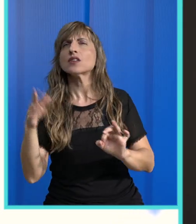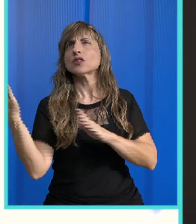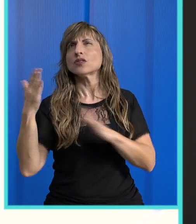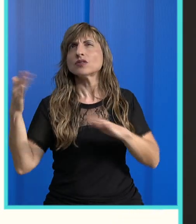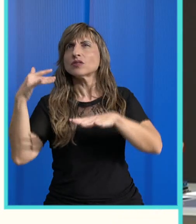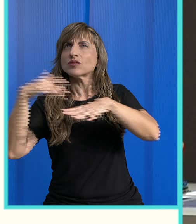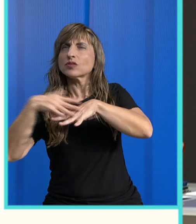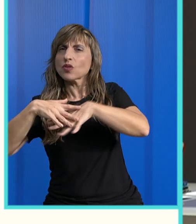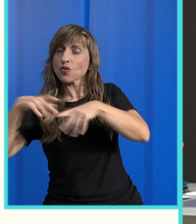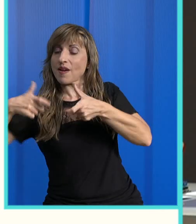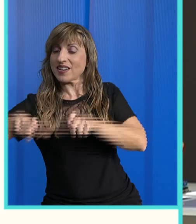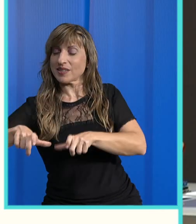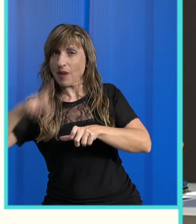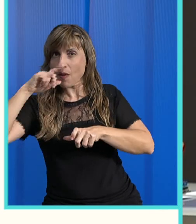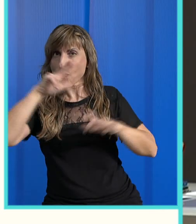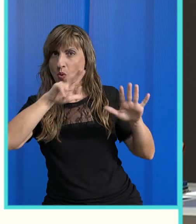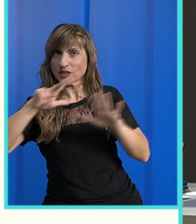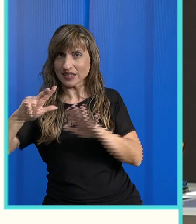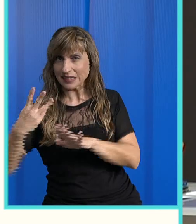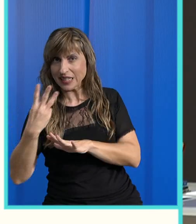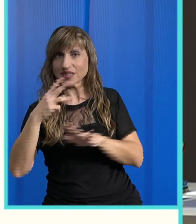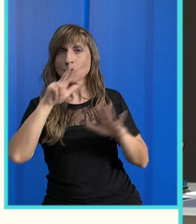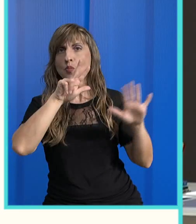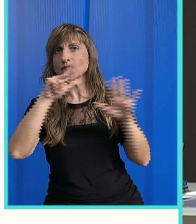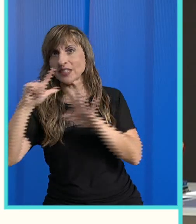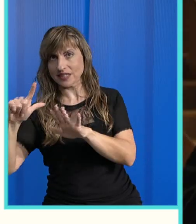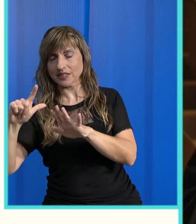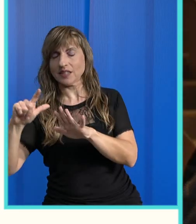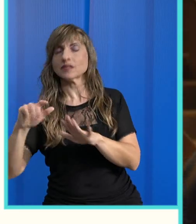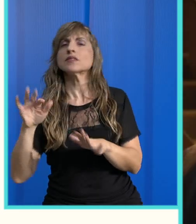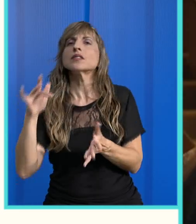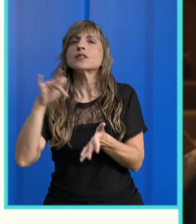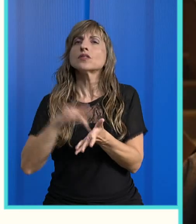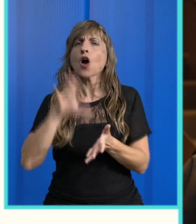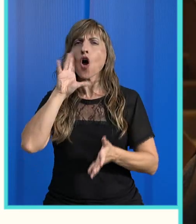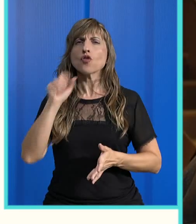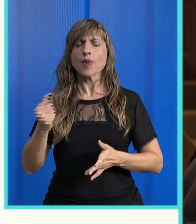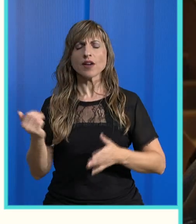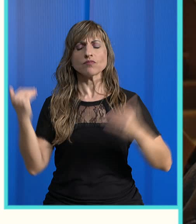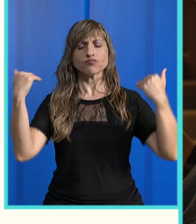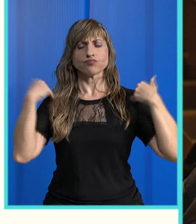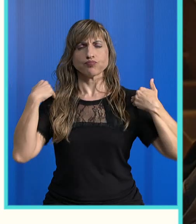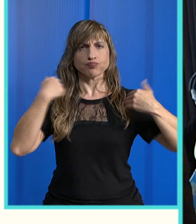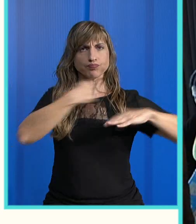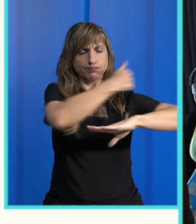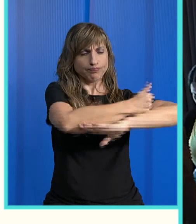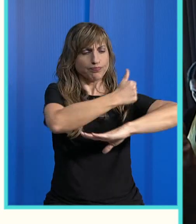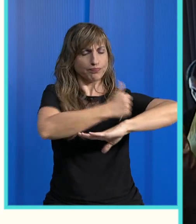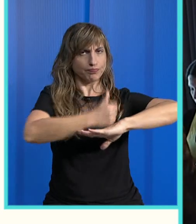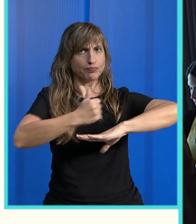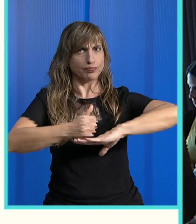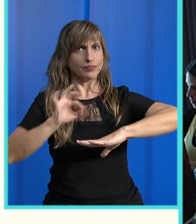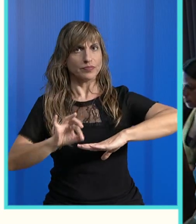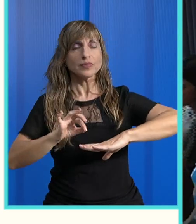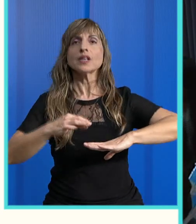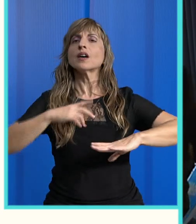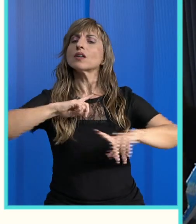83 i 87. Tortajada va estar al darrere de les grans decisions de govern dels socialistes al municipi com la urbanització